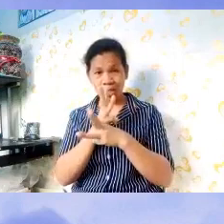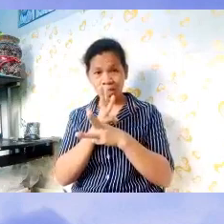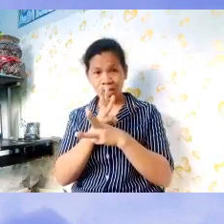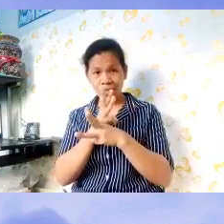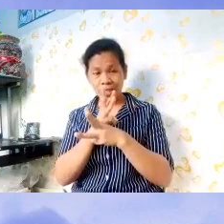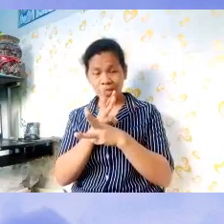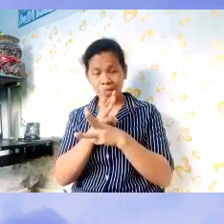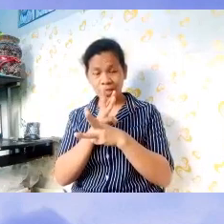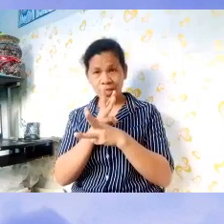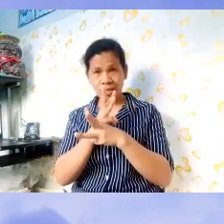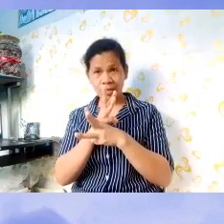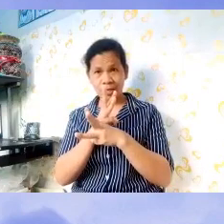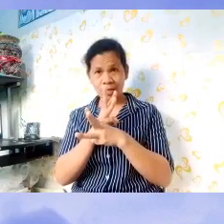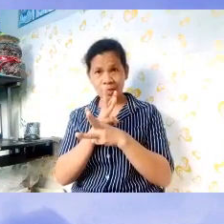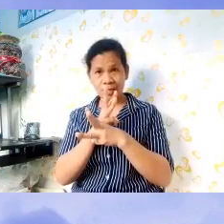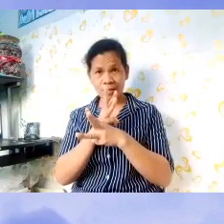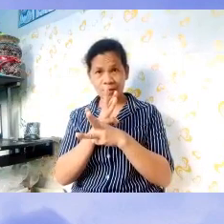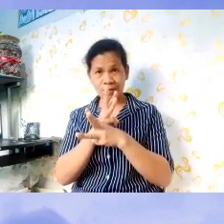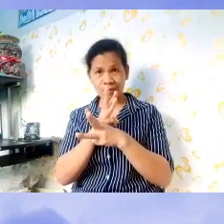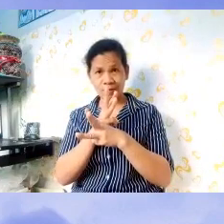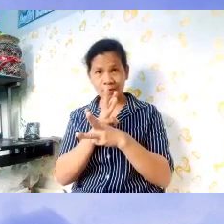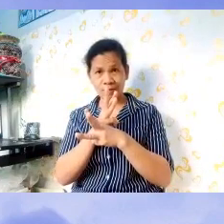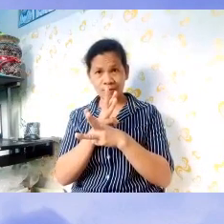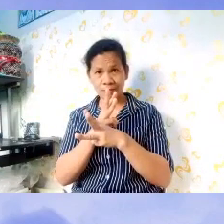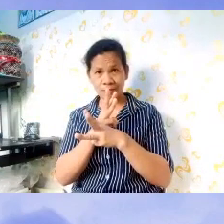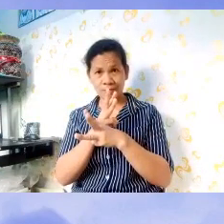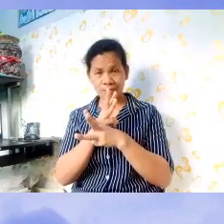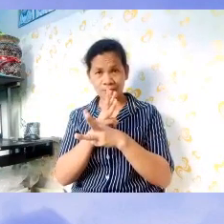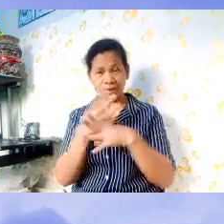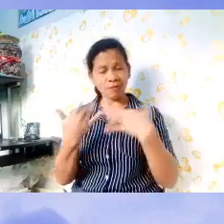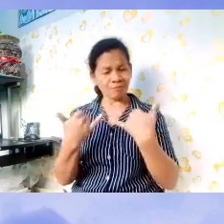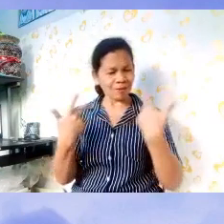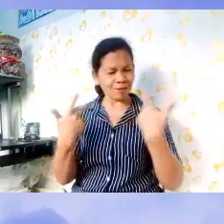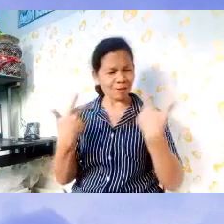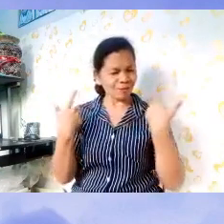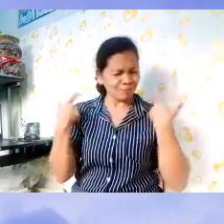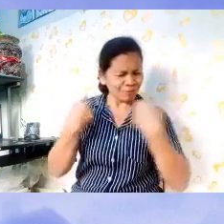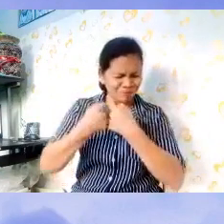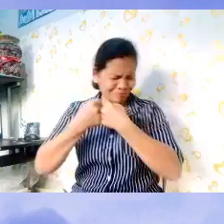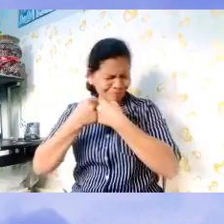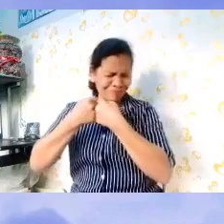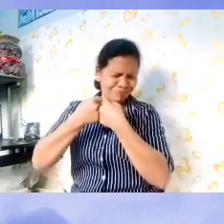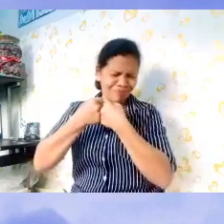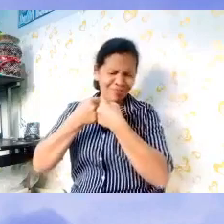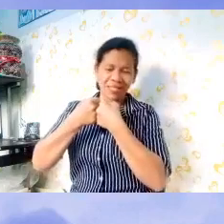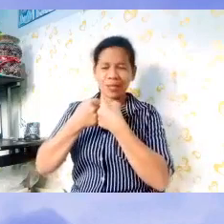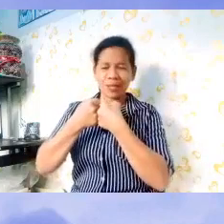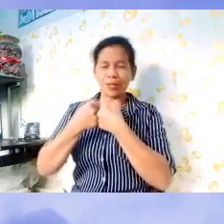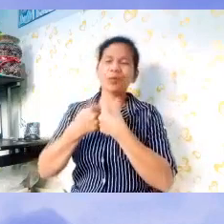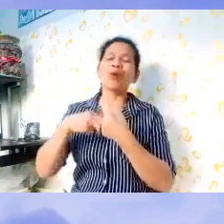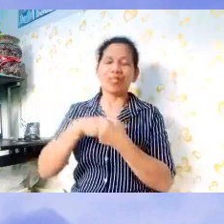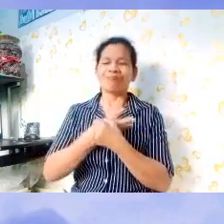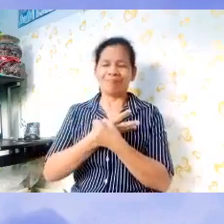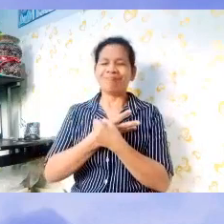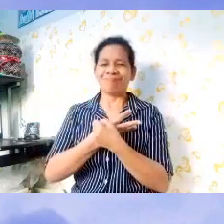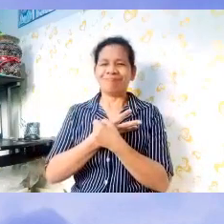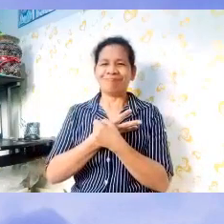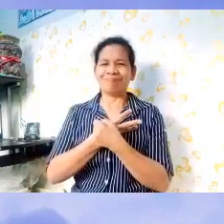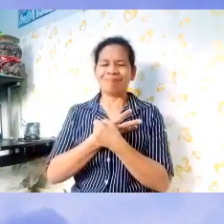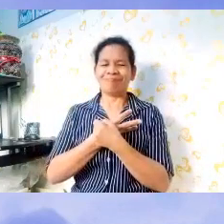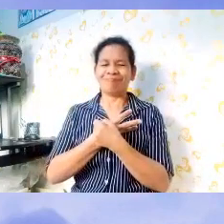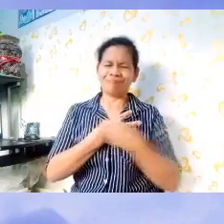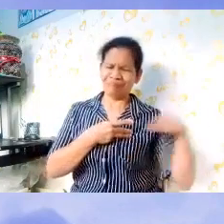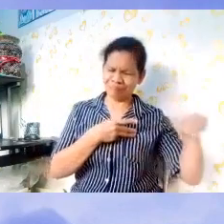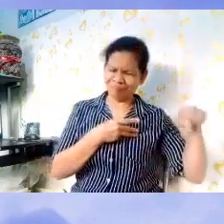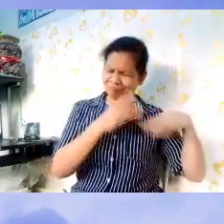merong ang dalawang bagay na naghahatakan na ito po, yung mundo at